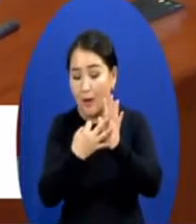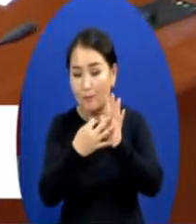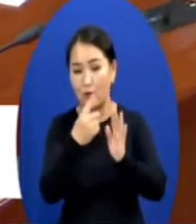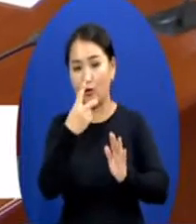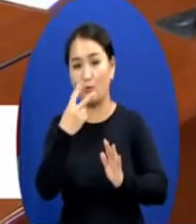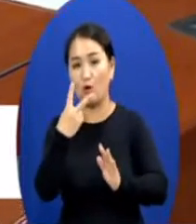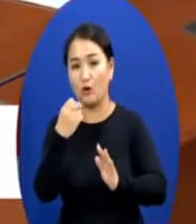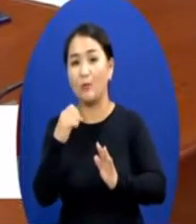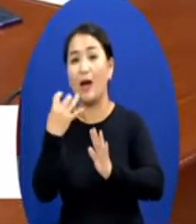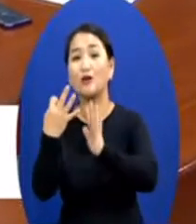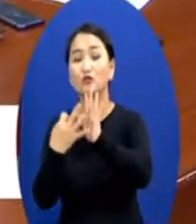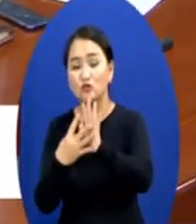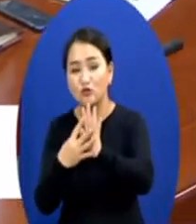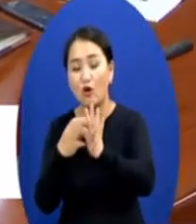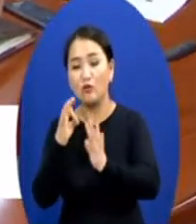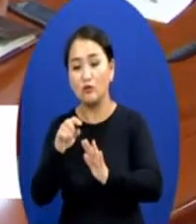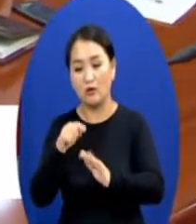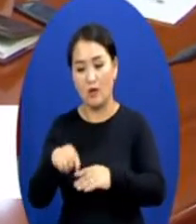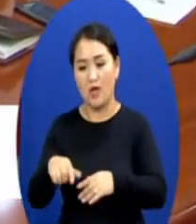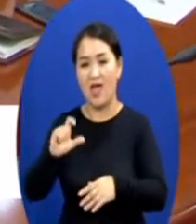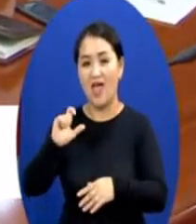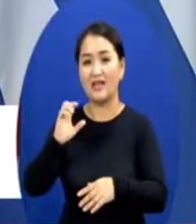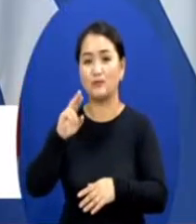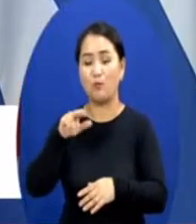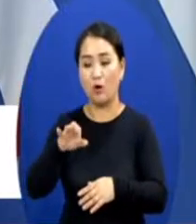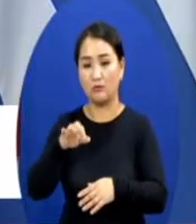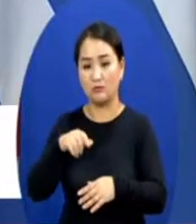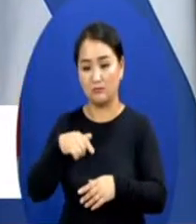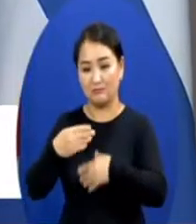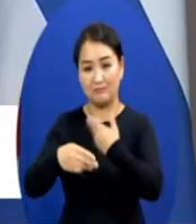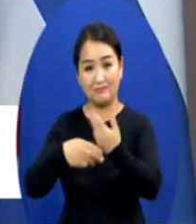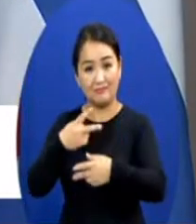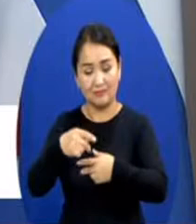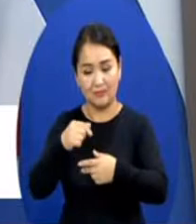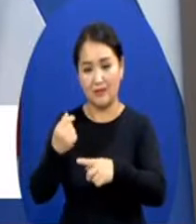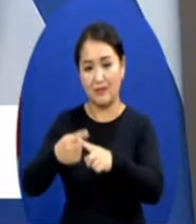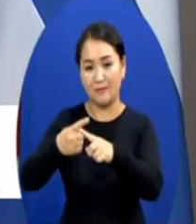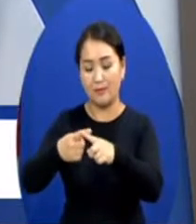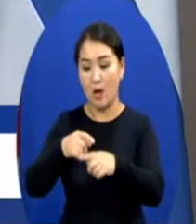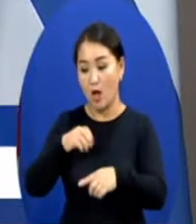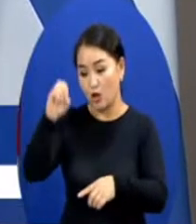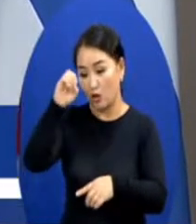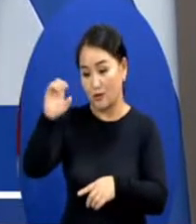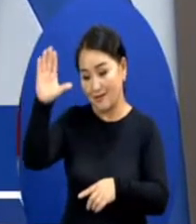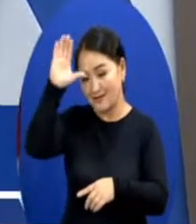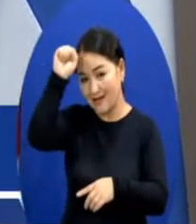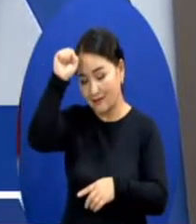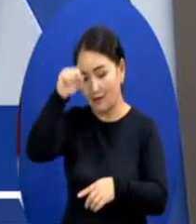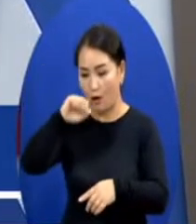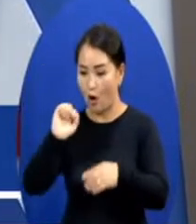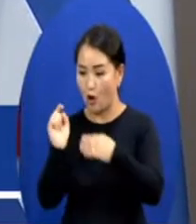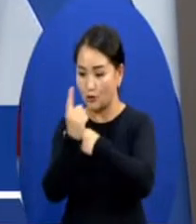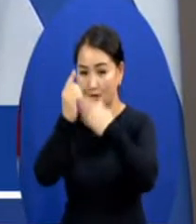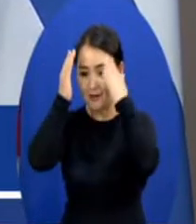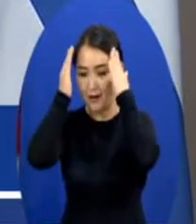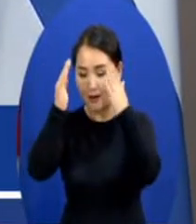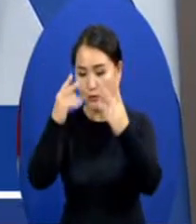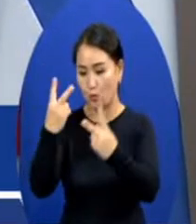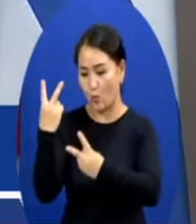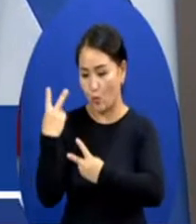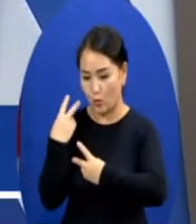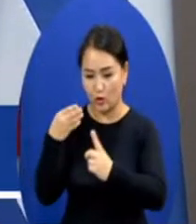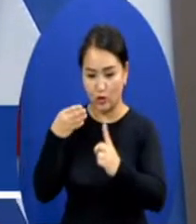Монгол улс хийжсэн. Энэ өшөө цаашаа үргэлжлээд өшөө нэмэгдээд явах хэрэгтэй. Энэ юмнууд дээр ерөнхийдөө маш онцгойлон анхаарч үүрэг